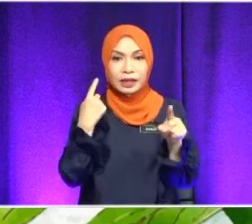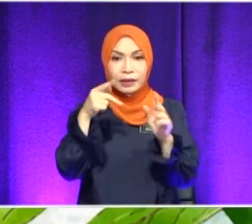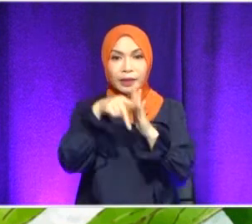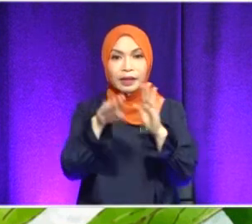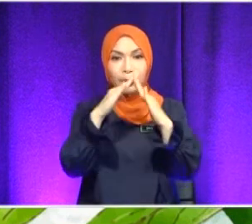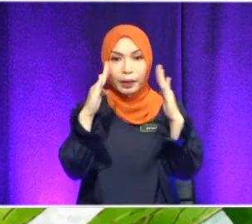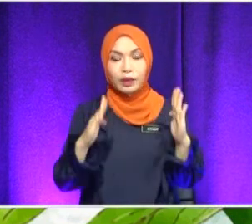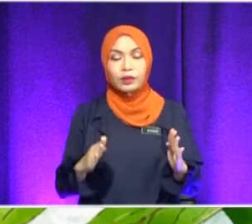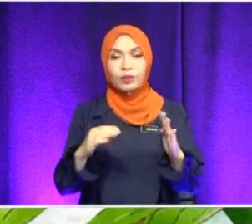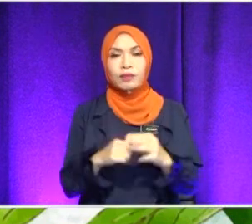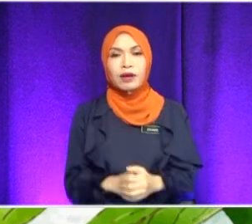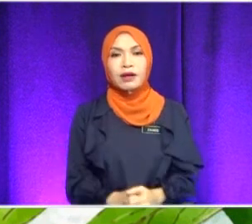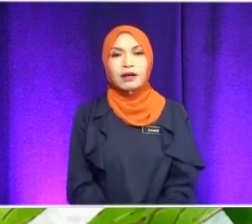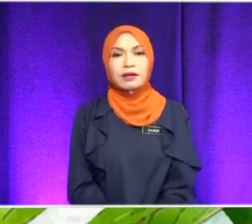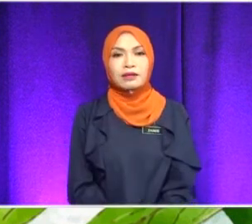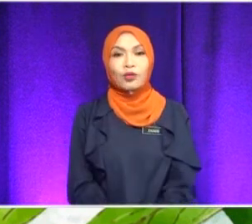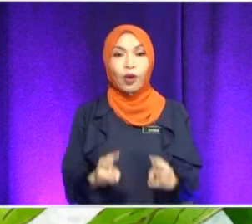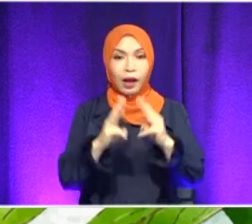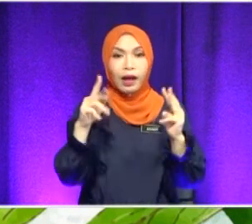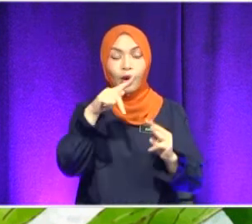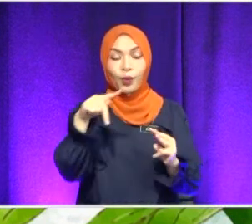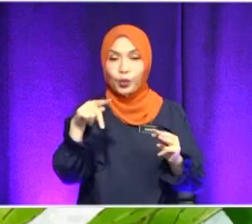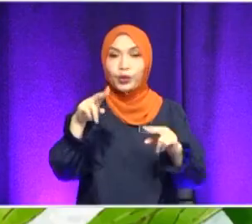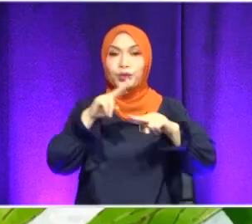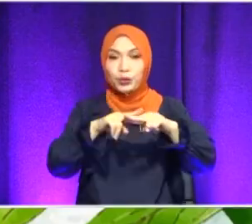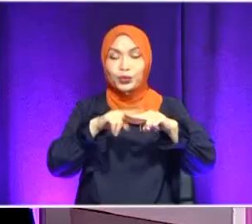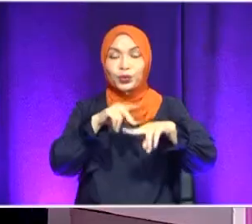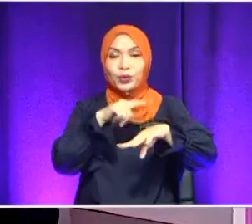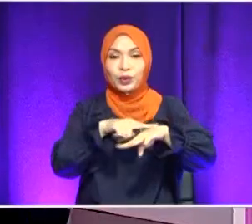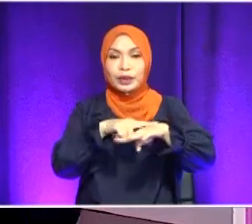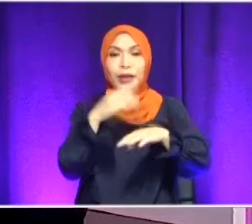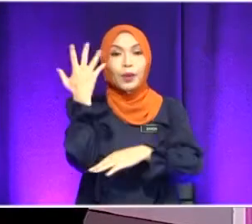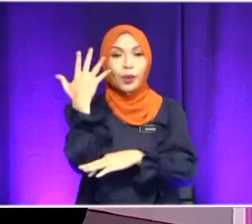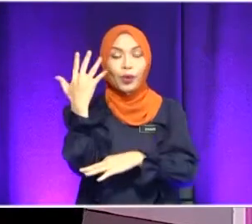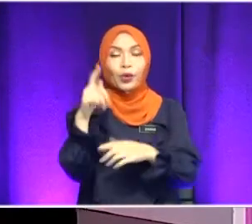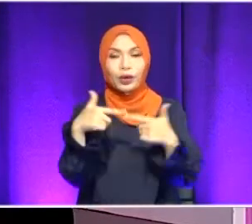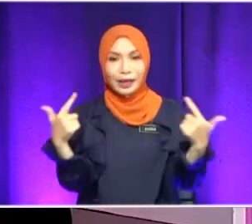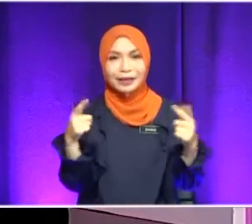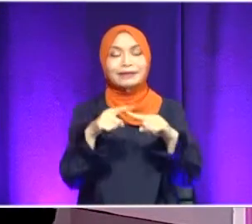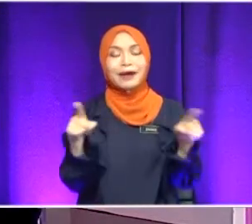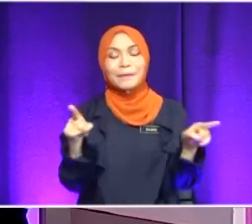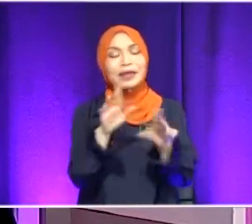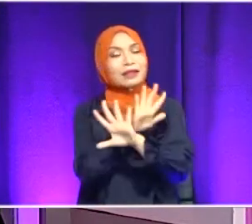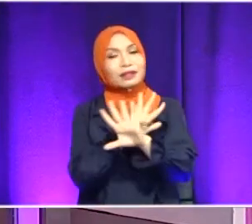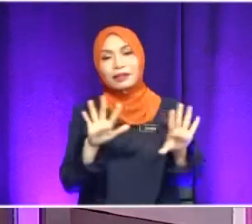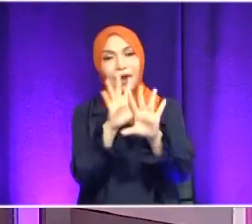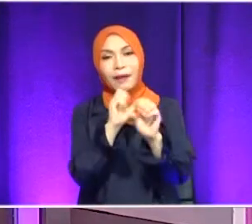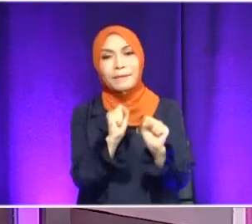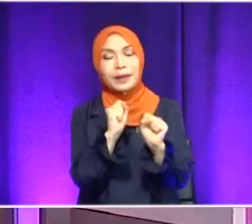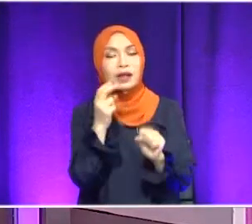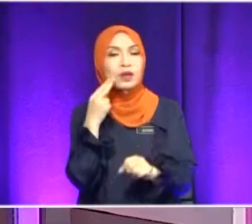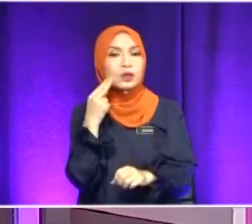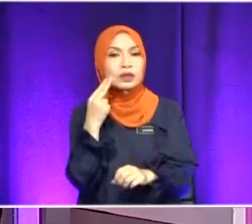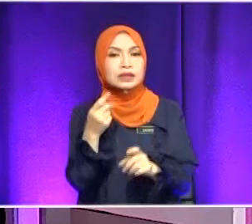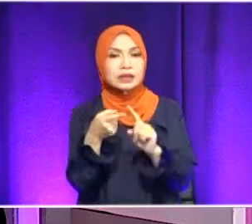Oke dan Bekasi Dam ya Oke untuk pokok kerut dan juga pokok dedalu Oke kita lihat pilihan jawaban yang